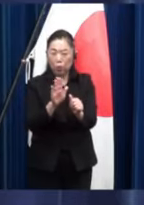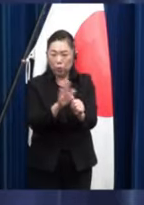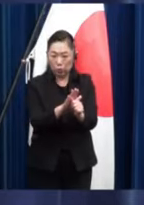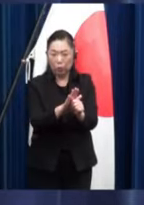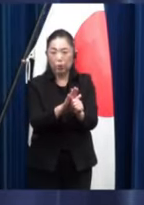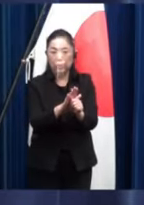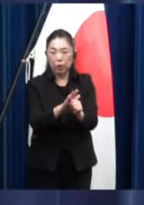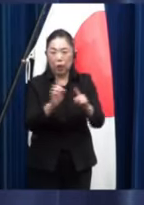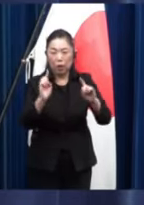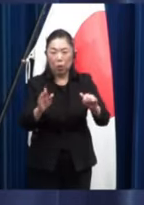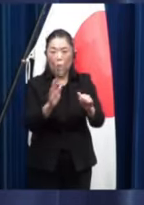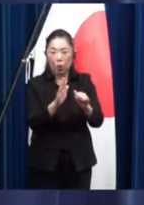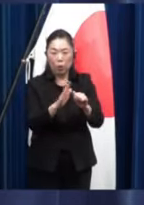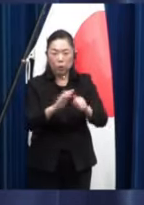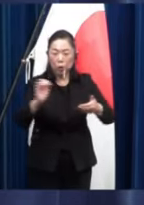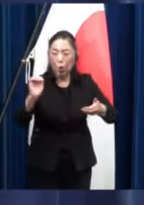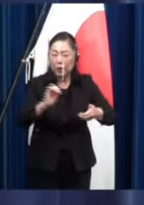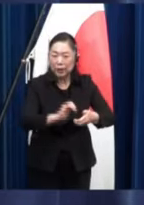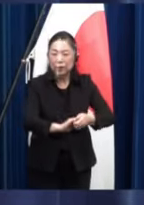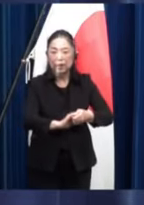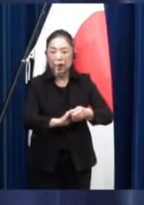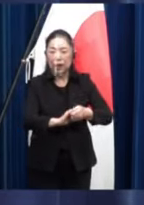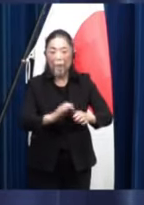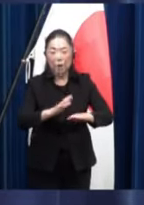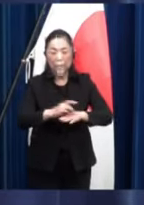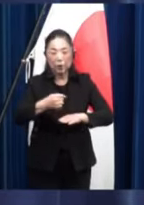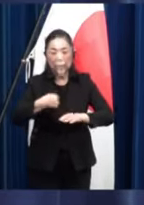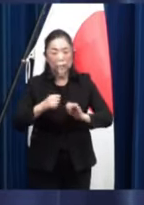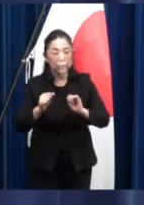ります。まずは自分でやってみる、